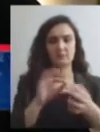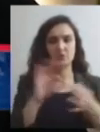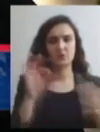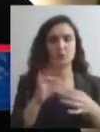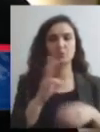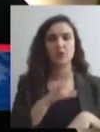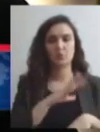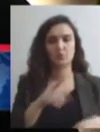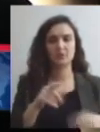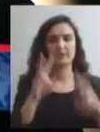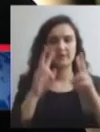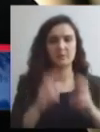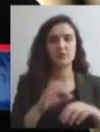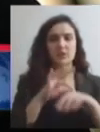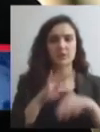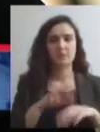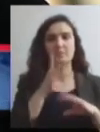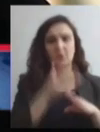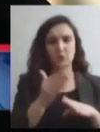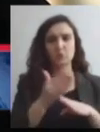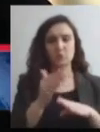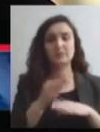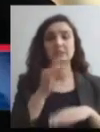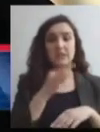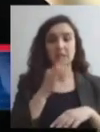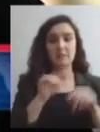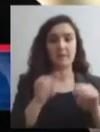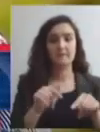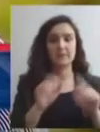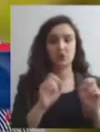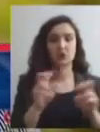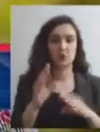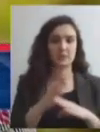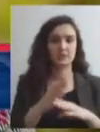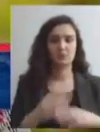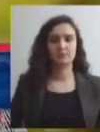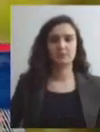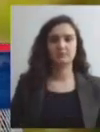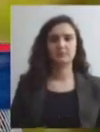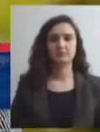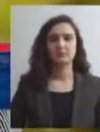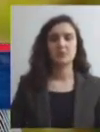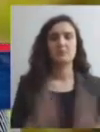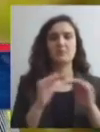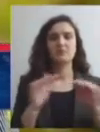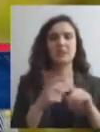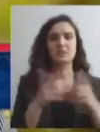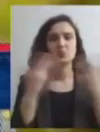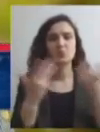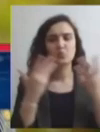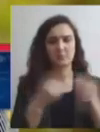მოხდეს კვლევების ჩატარება პერიოდულობით, სანამ ამის საშიშროება არსებობს. ბავშვებში არის ძალიან მსუბუქი